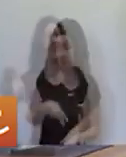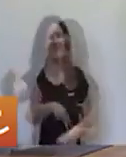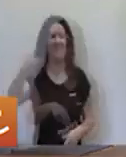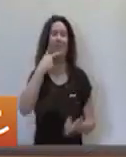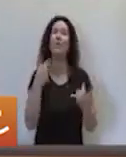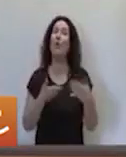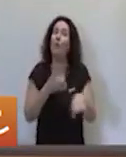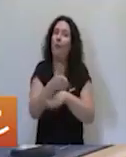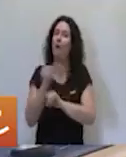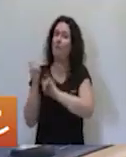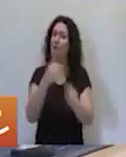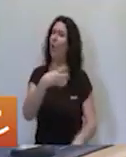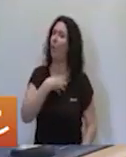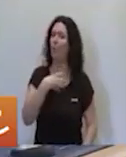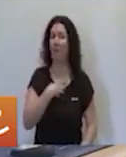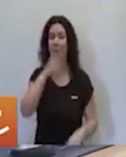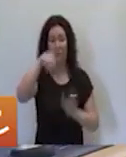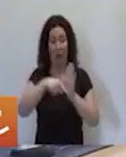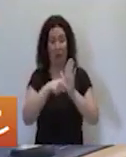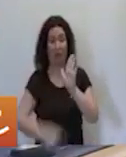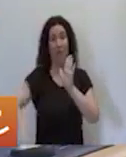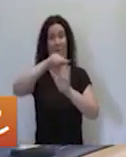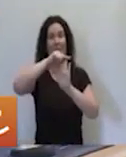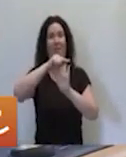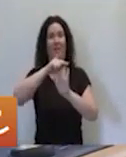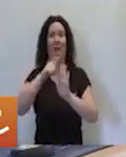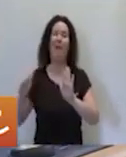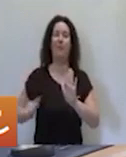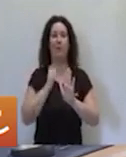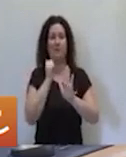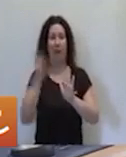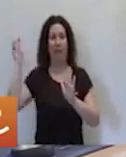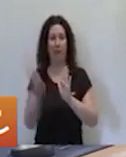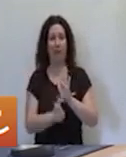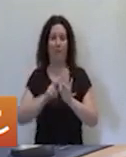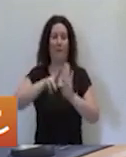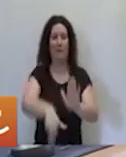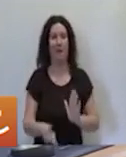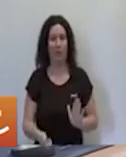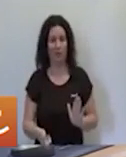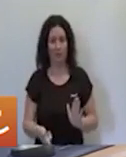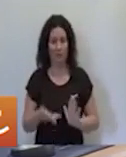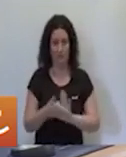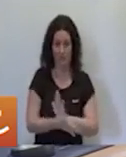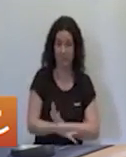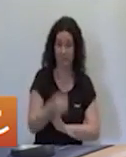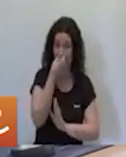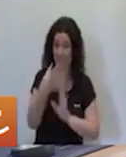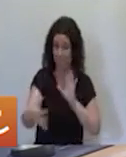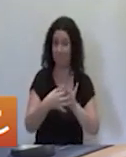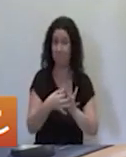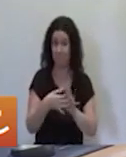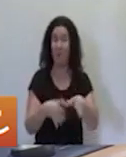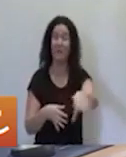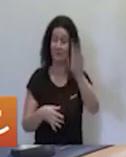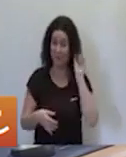feina. Canviar l'ordre del dia del plenari ens sembla que ve molt propícia a esta moció, perquè entenem que el que